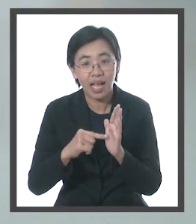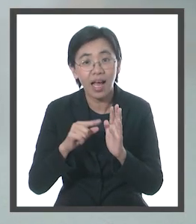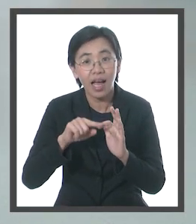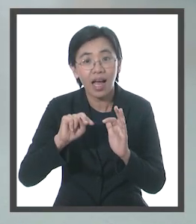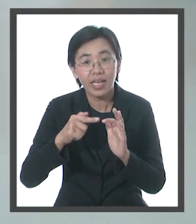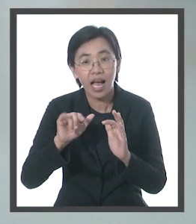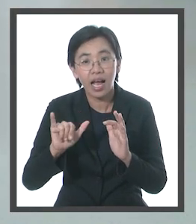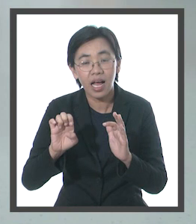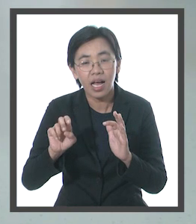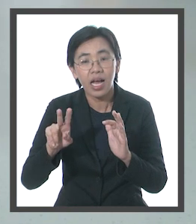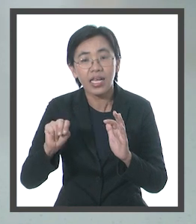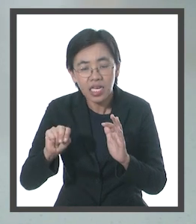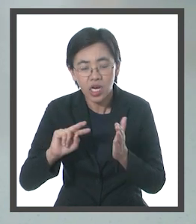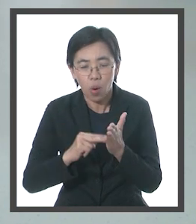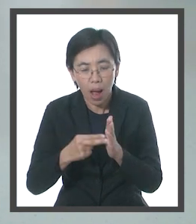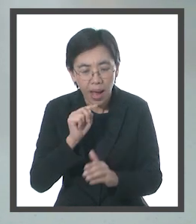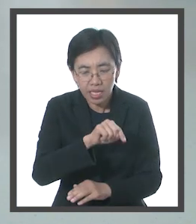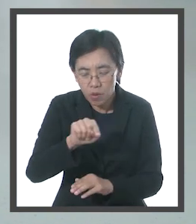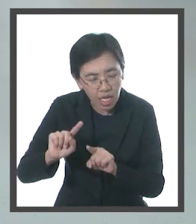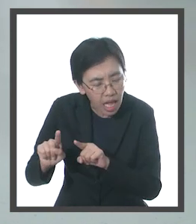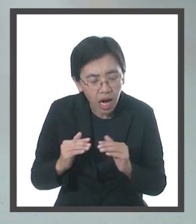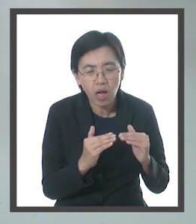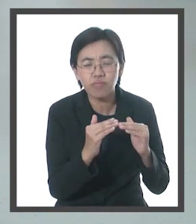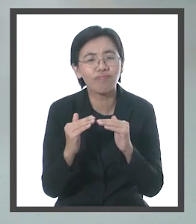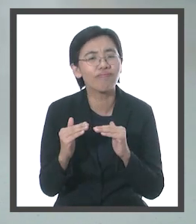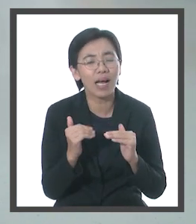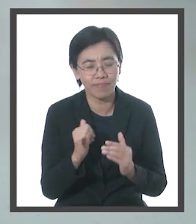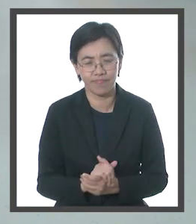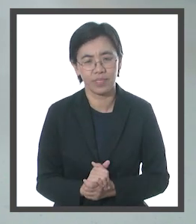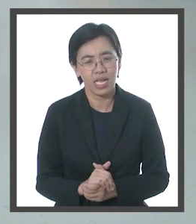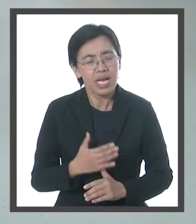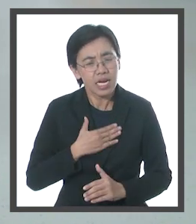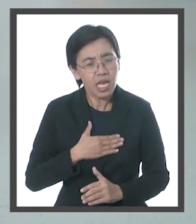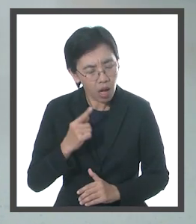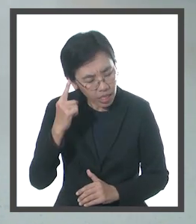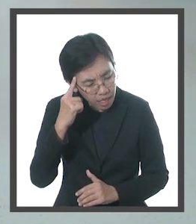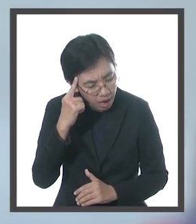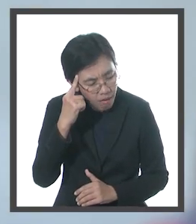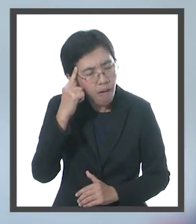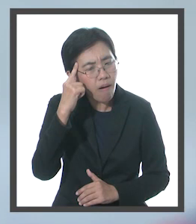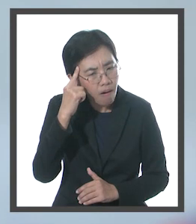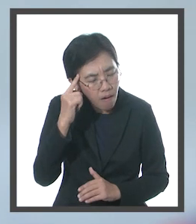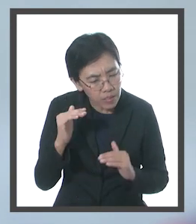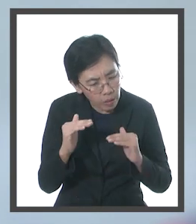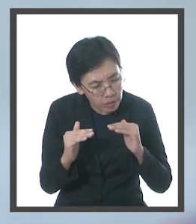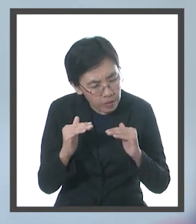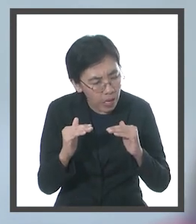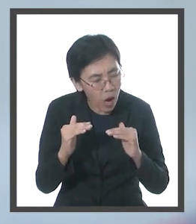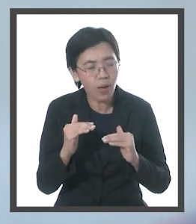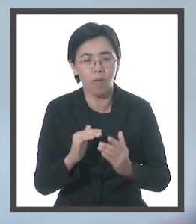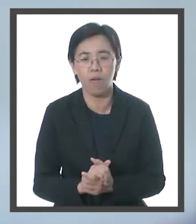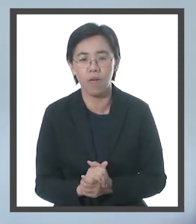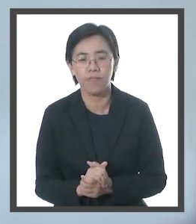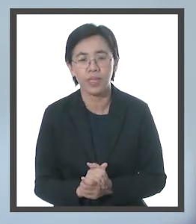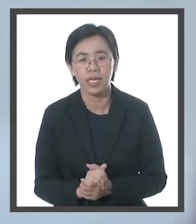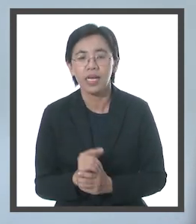ลของสิ่งต่างๆซึ่งมันแปลว่าอะไรความสมดุลตรงนั้นนี่คือสิ่งที่ทำให้เราเริ่มมองครับว่างั้นความยั่งยืนของเรานะ